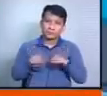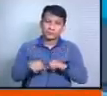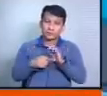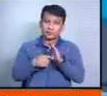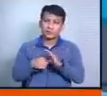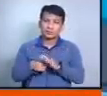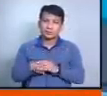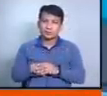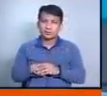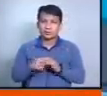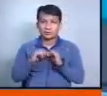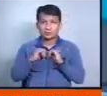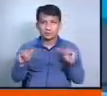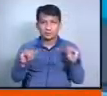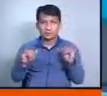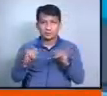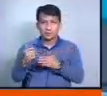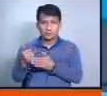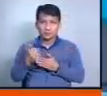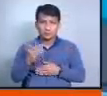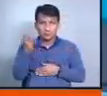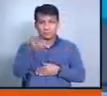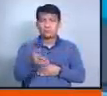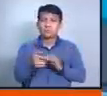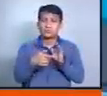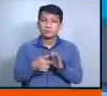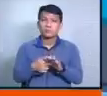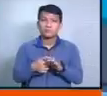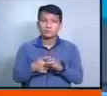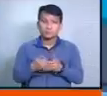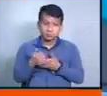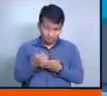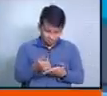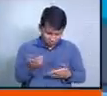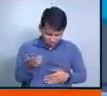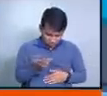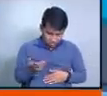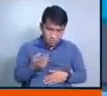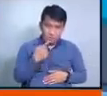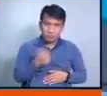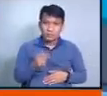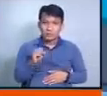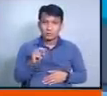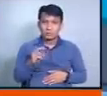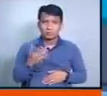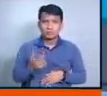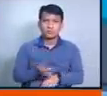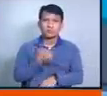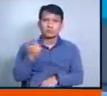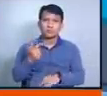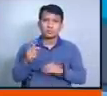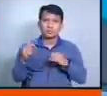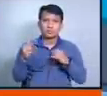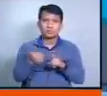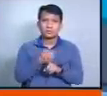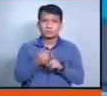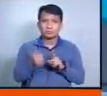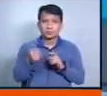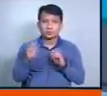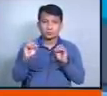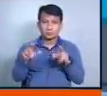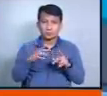Magandang tanghali po. Tulad po ng dati, medyo darating kami dyan sa inyong tanggapan para matulungan po itong mga pobreng SG na matagal na po inaapin ng kanilang agency, ha,